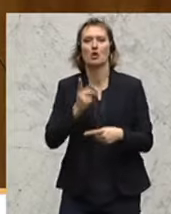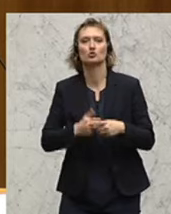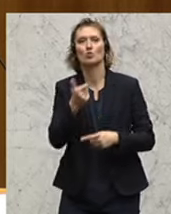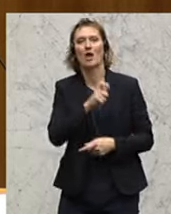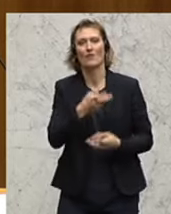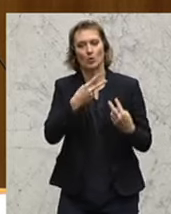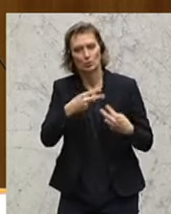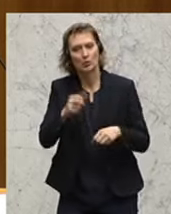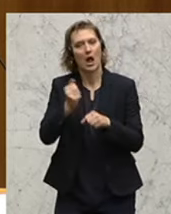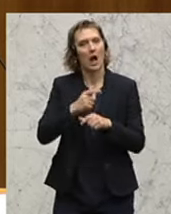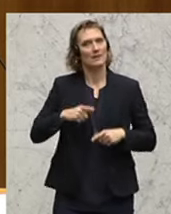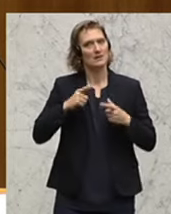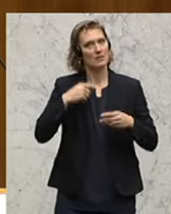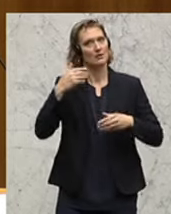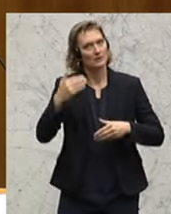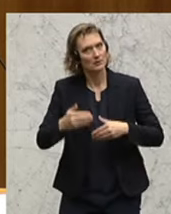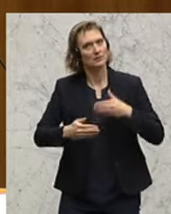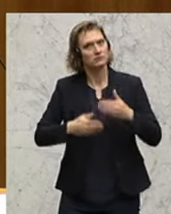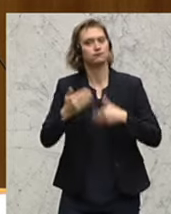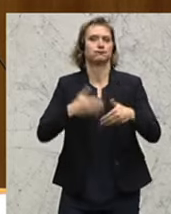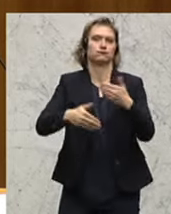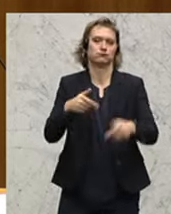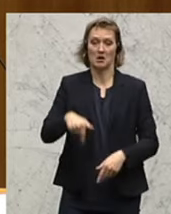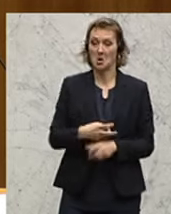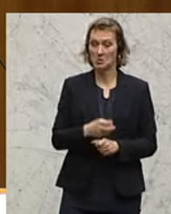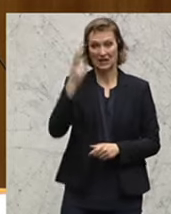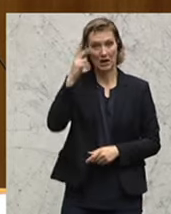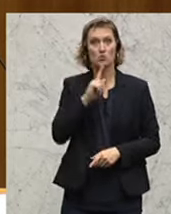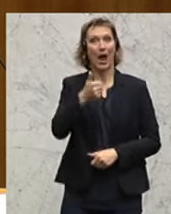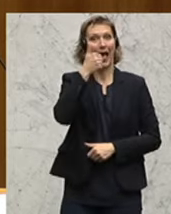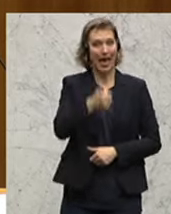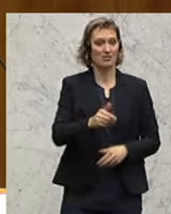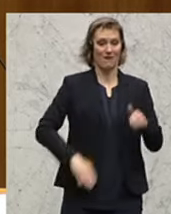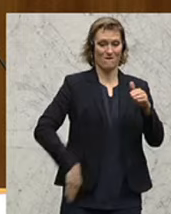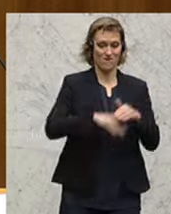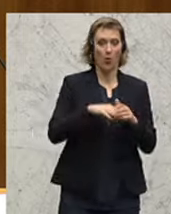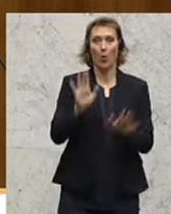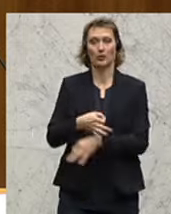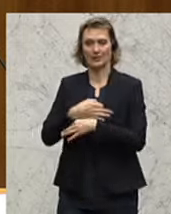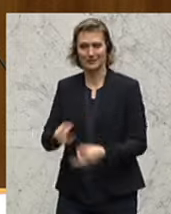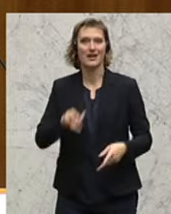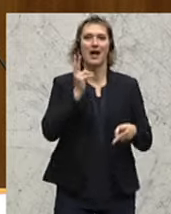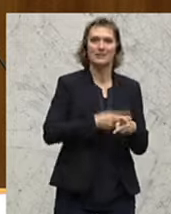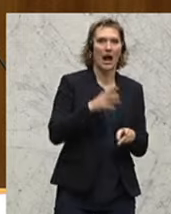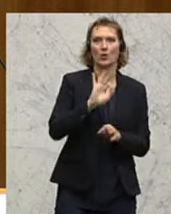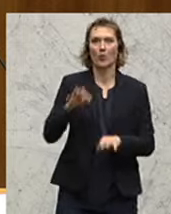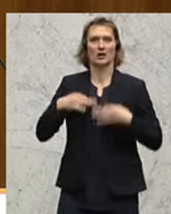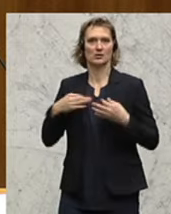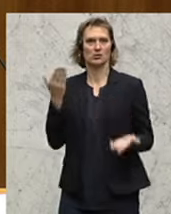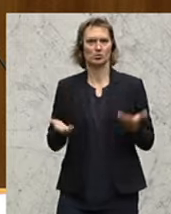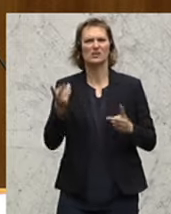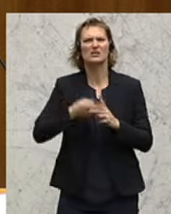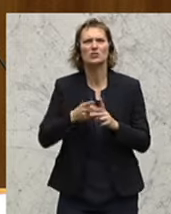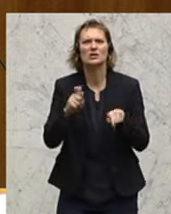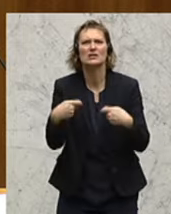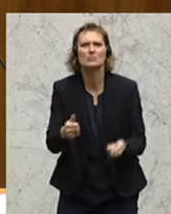Woche wieder ins Arbeitsleben eintritt. Österreich kennt hier nur eine Alles-oder-nichts-Lösung, entweder sind sie gesund oder sie sind krank, dazwischen gibt es nichts und